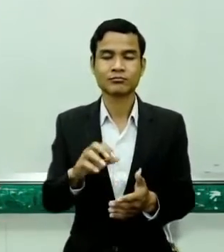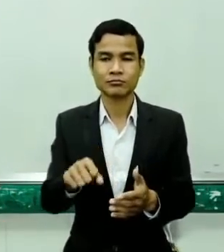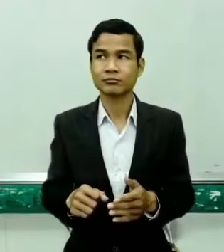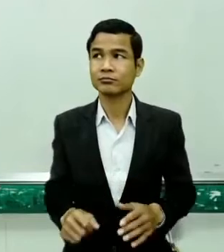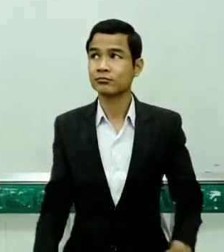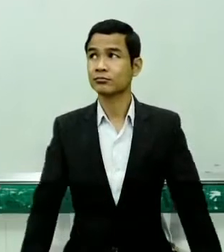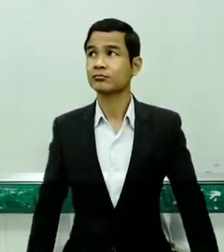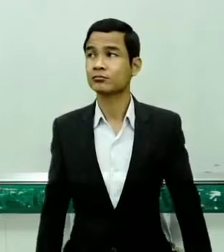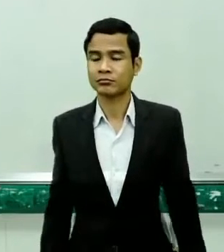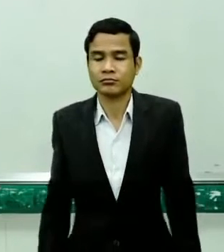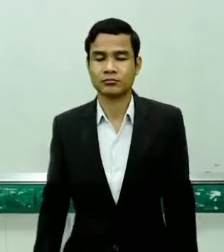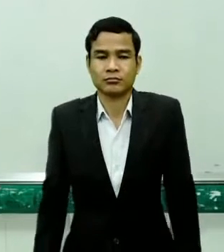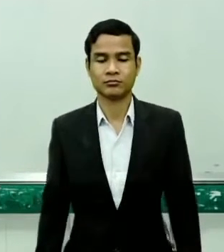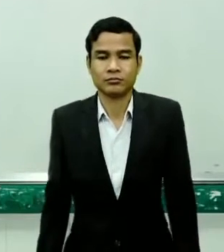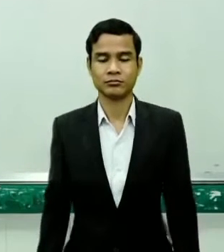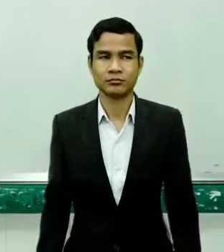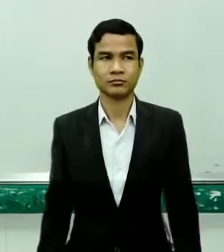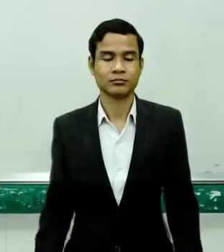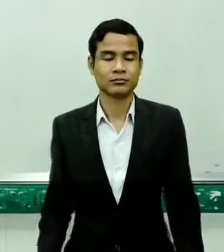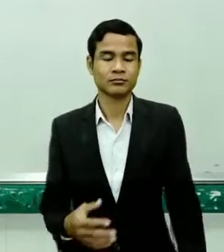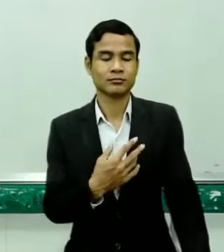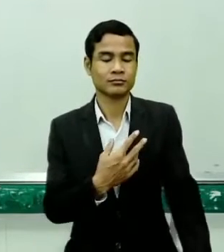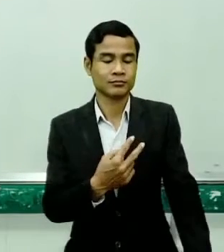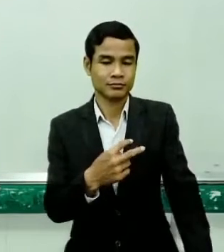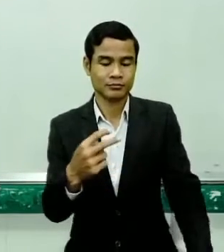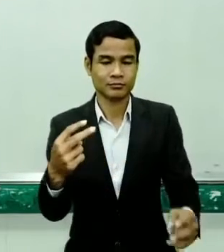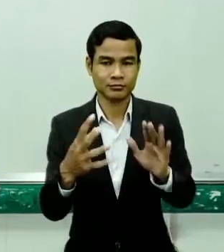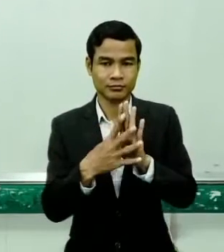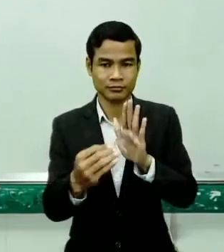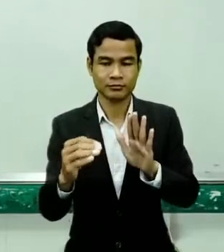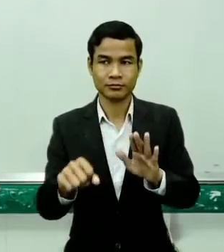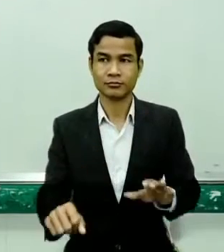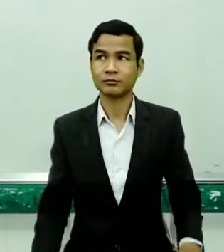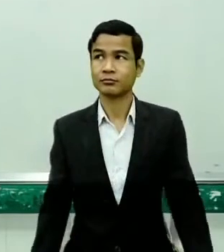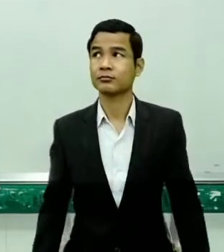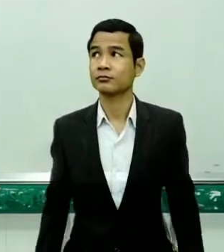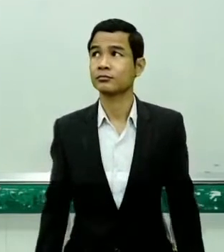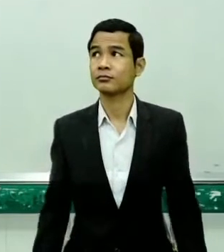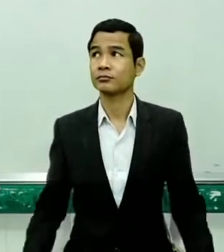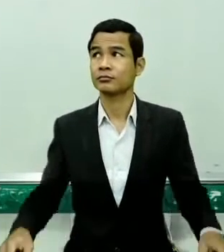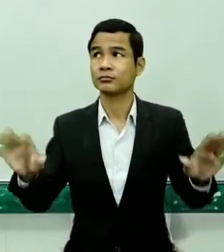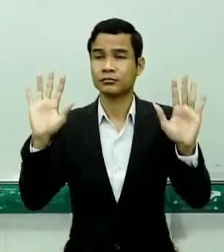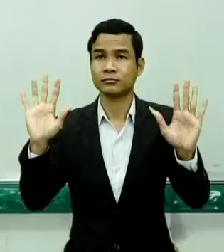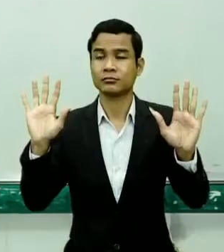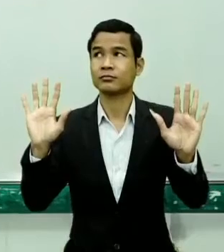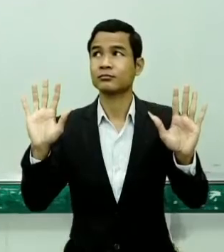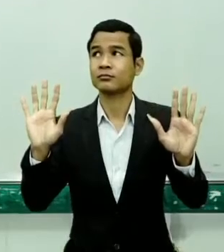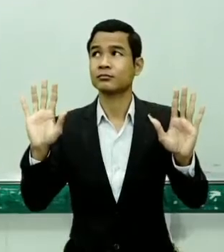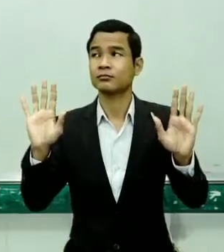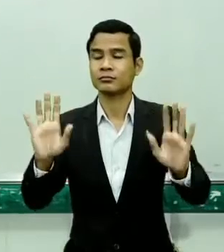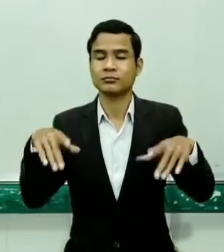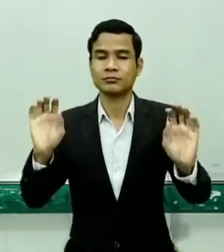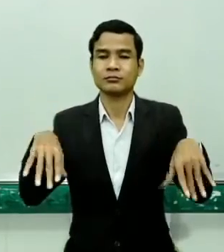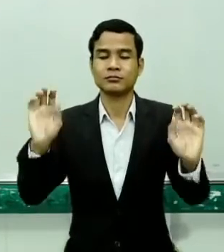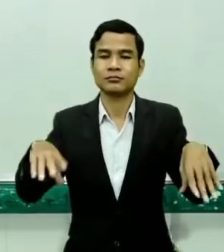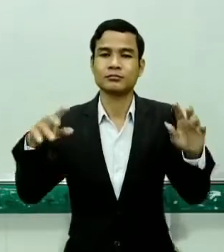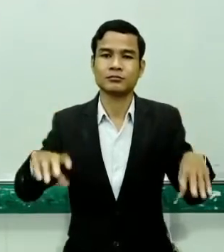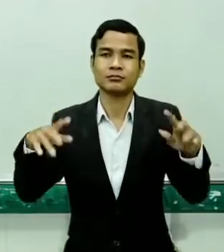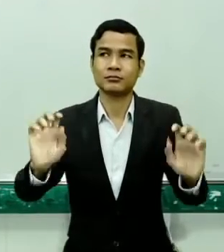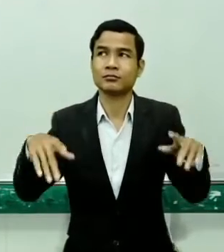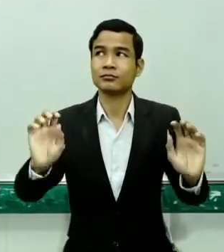đạn đai ở sọp nặng đòn khá lúa nè con ná. Tỏ. Họ lực đáy láng. Xong rồi loạt đáy.